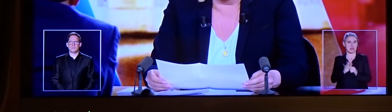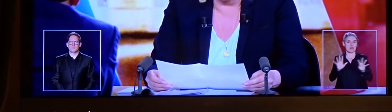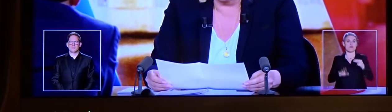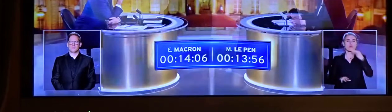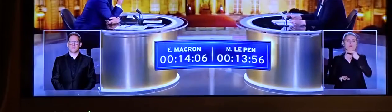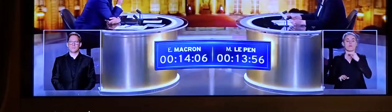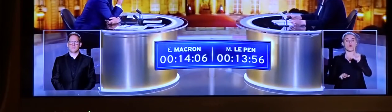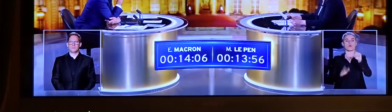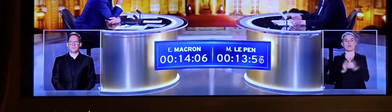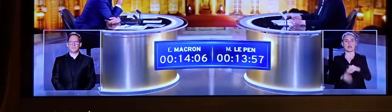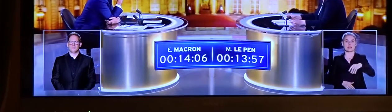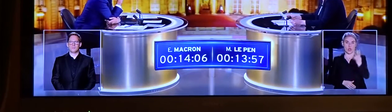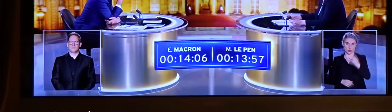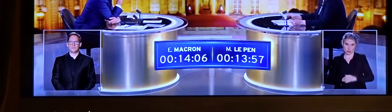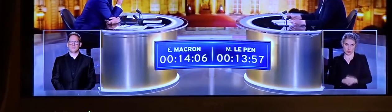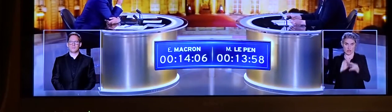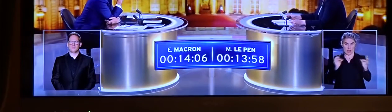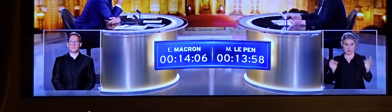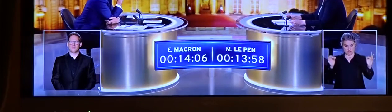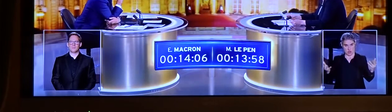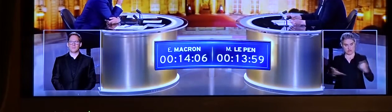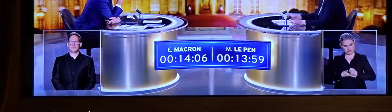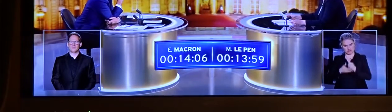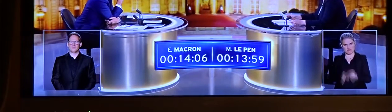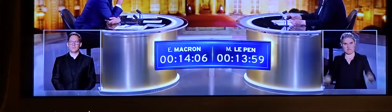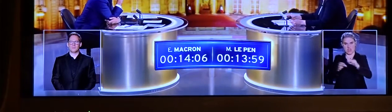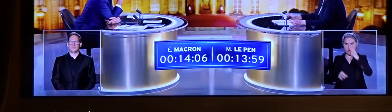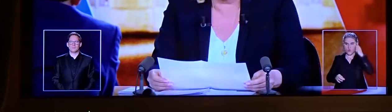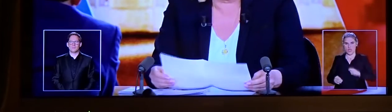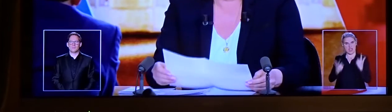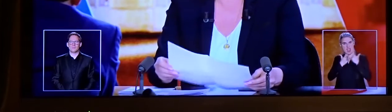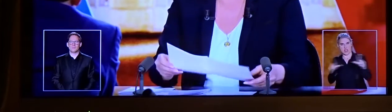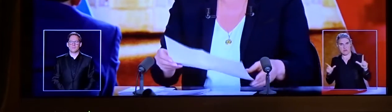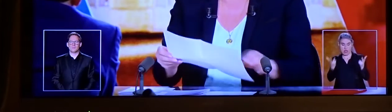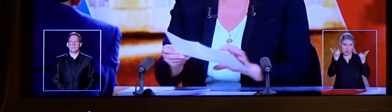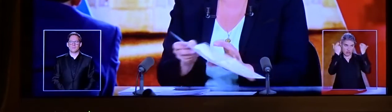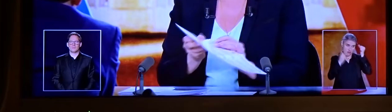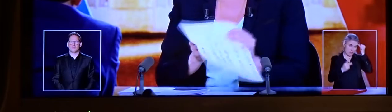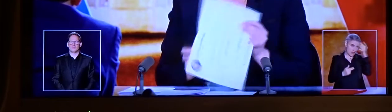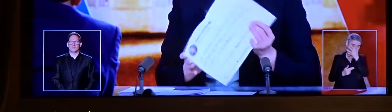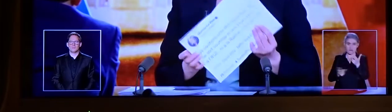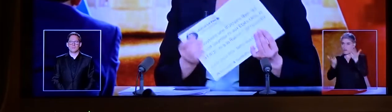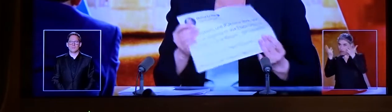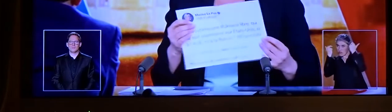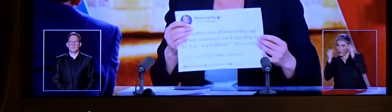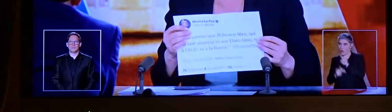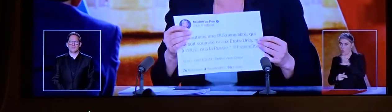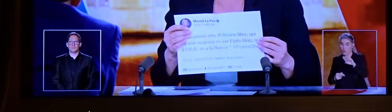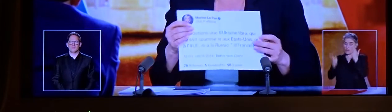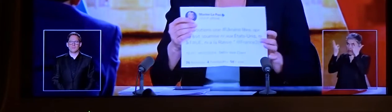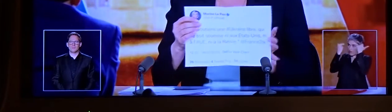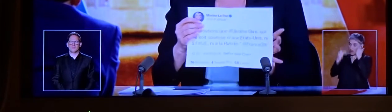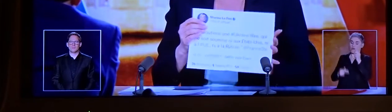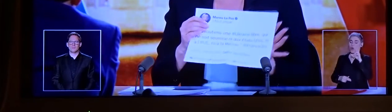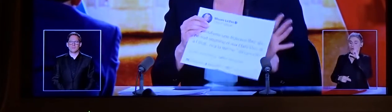novembre 2014. Je soutiens une Ukraine libre qui ne soit soumise ni aux États-Unis, ni à l'Union européenne, ni à la